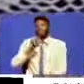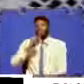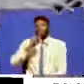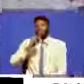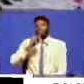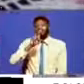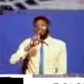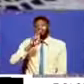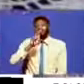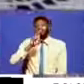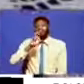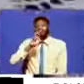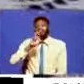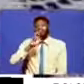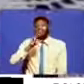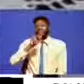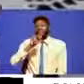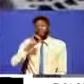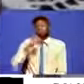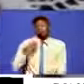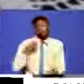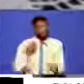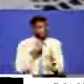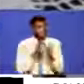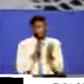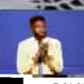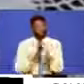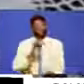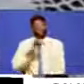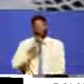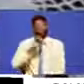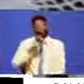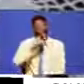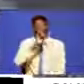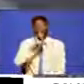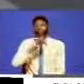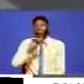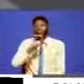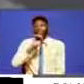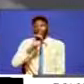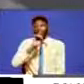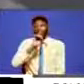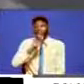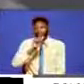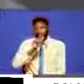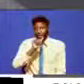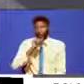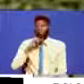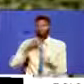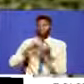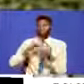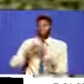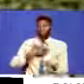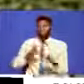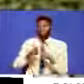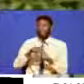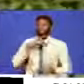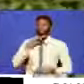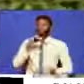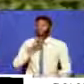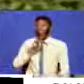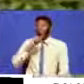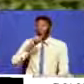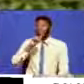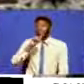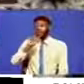Tumefanya na kina Zoa, ndo alikuwa mume wangu. Alafu na marehemu Maarifa, Mashaka ambaye